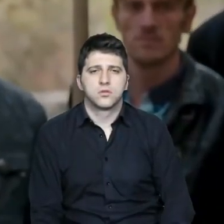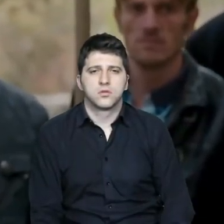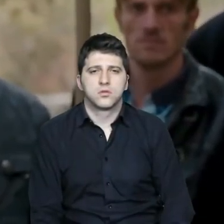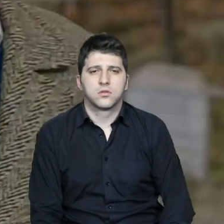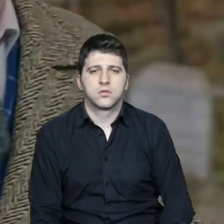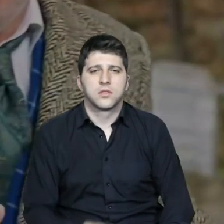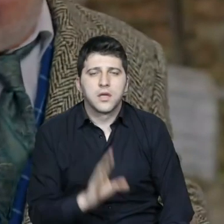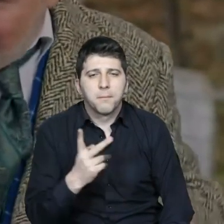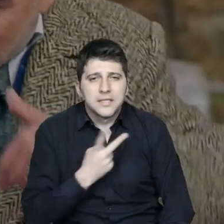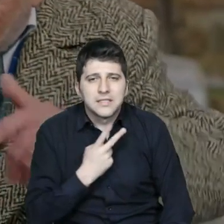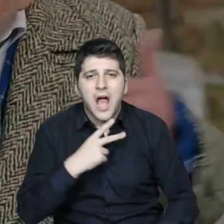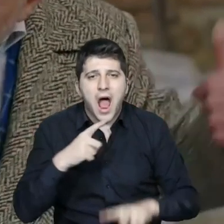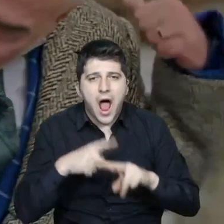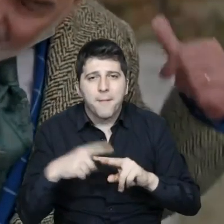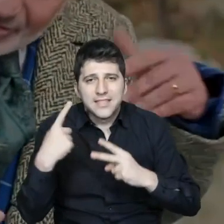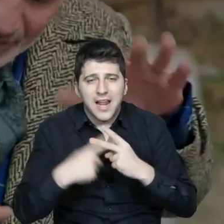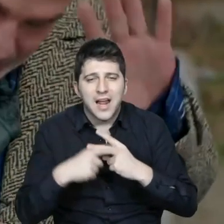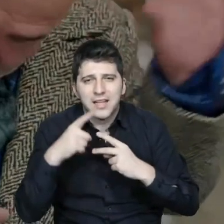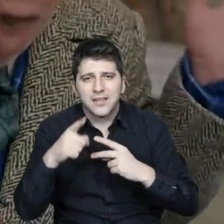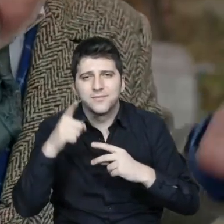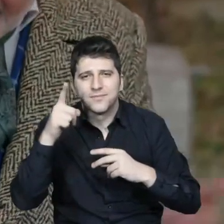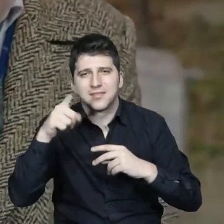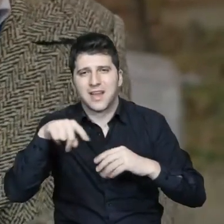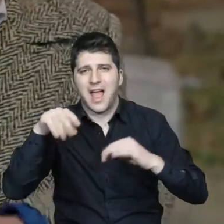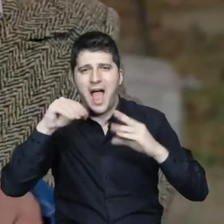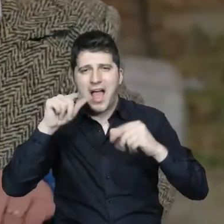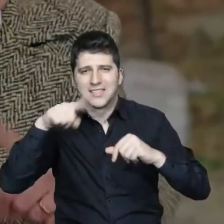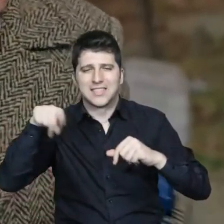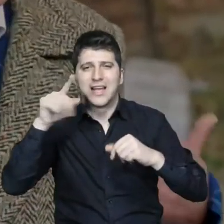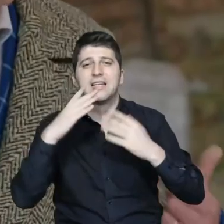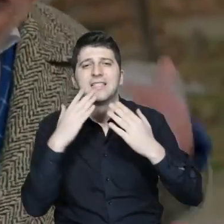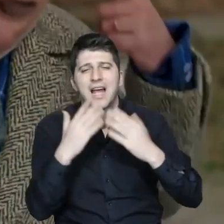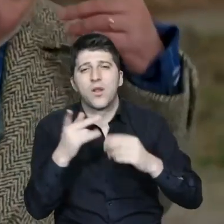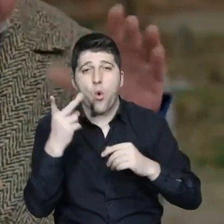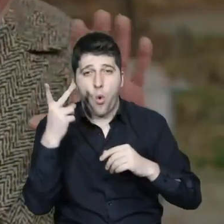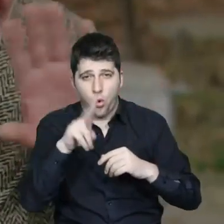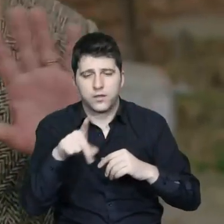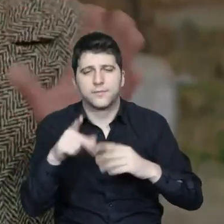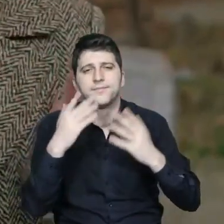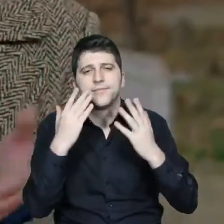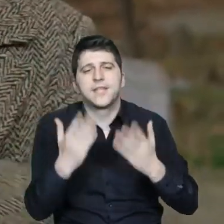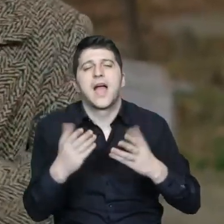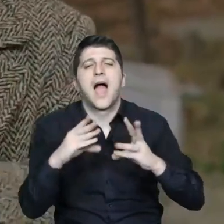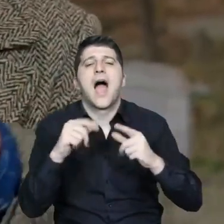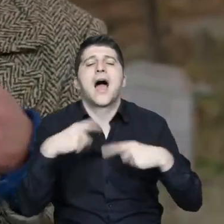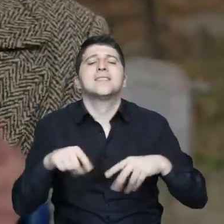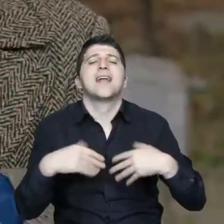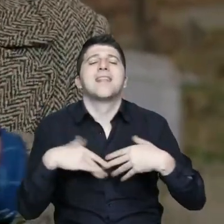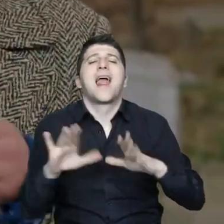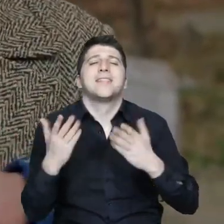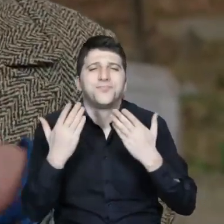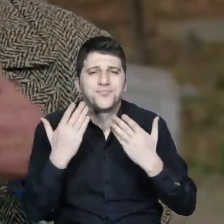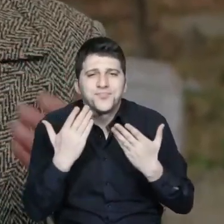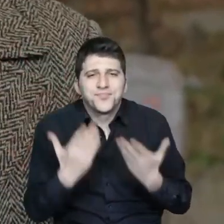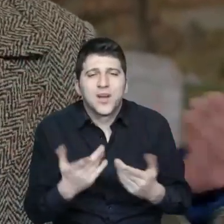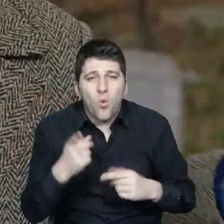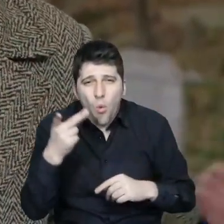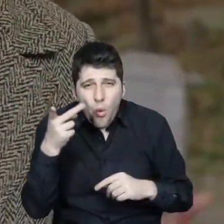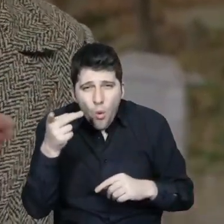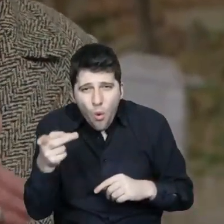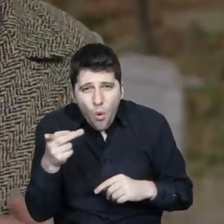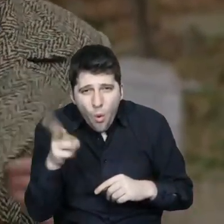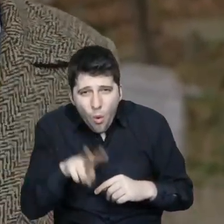Ya biz de Ahmet Yanardağ'ın arsası, yani ölünün arsası, ya arsa değil, ölünün